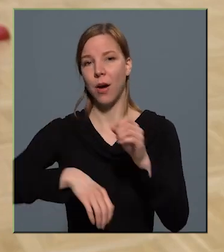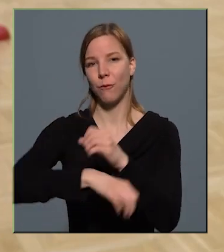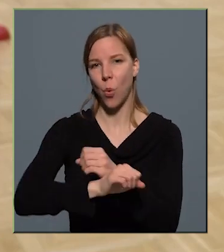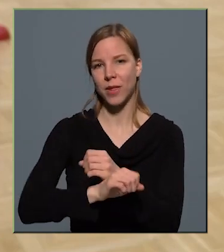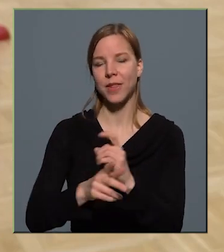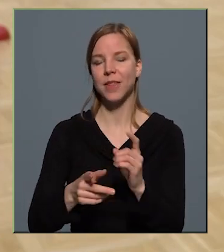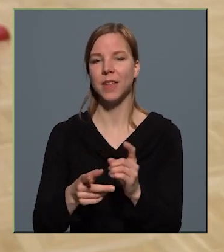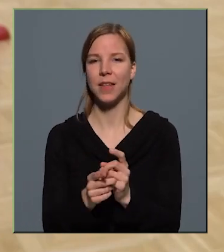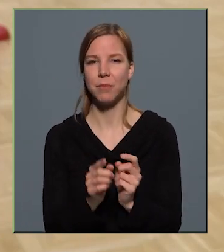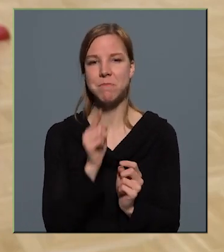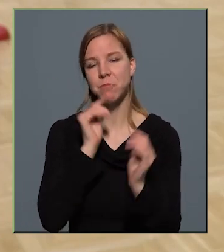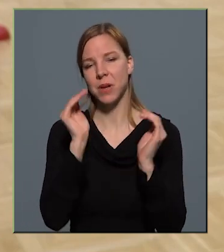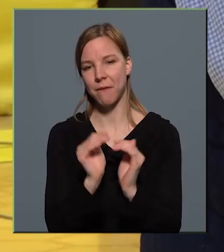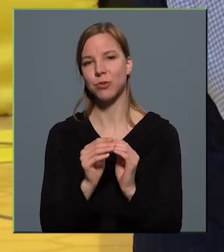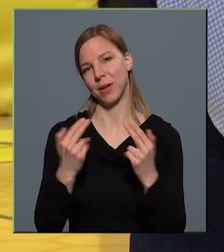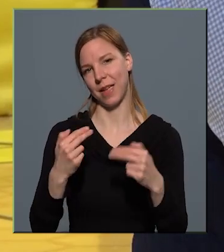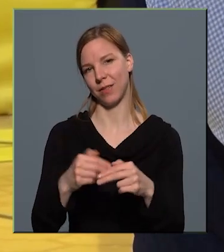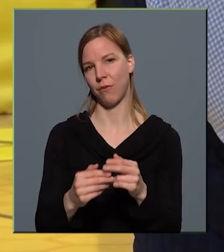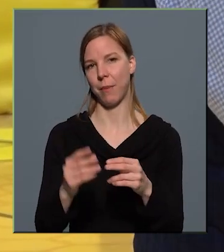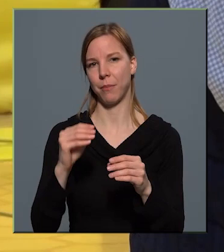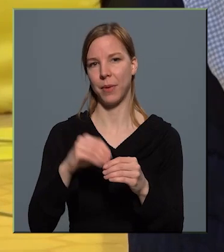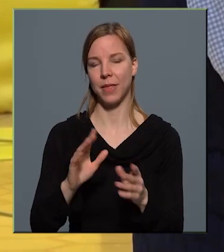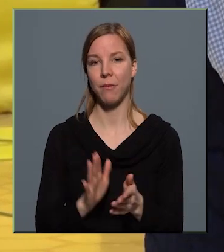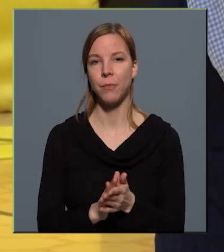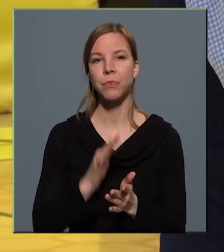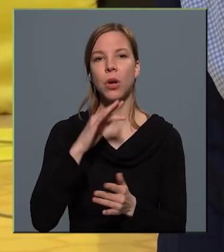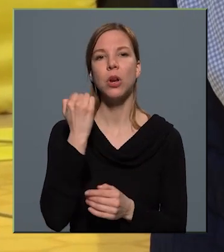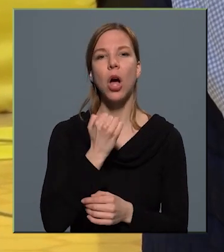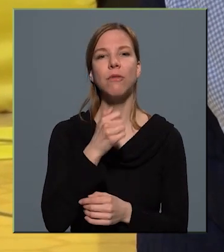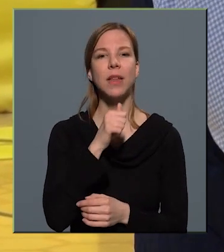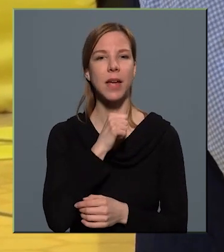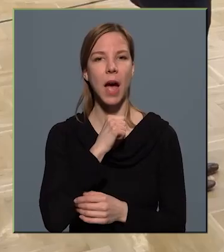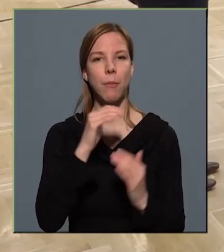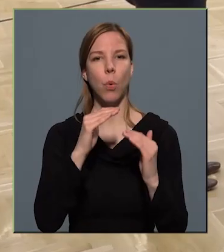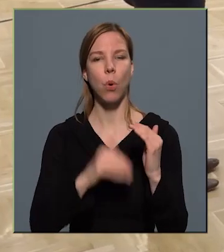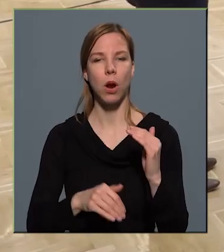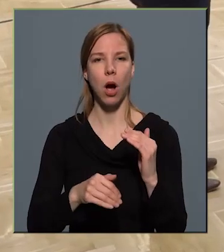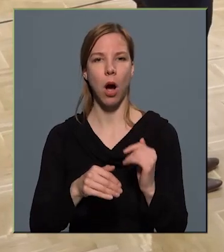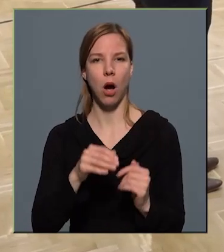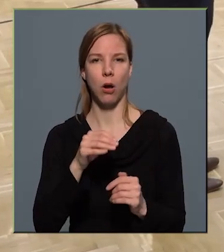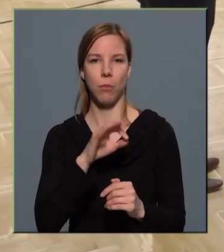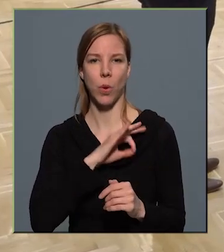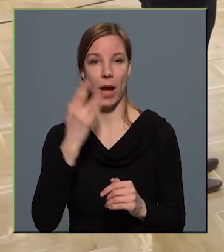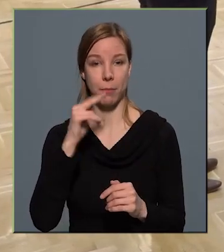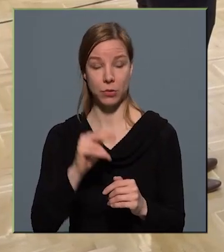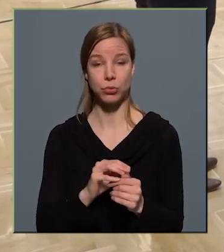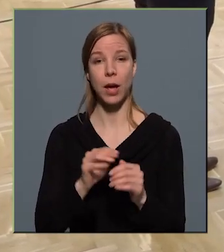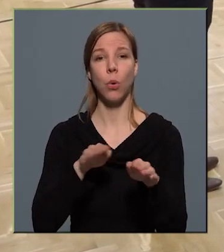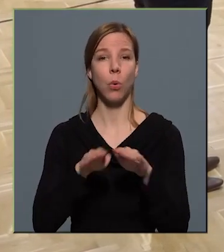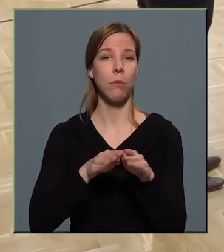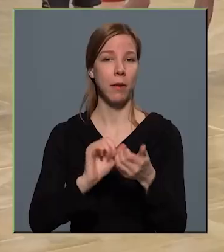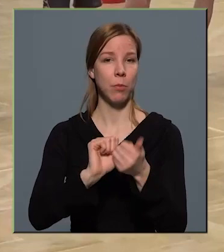mint régen, de még része az életemnek. Radványi Gábor alpolgármester az önkormányzatban a sportterülettel is foglalkozik, és